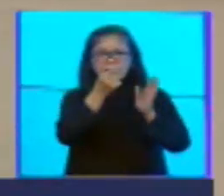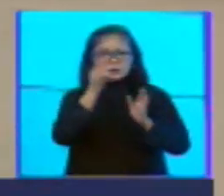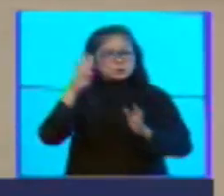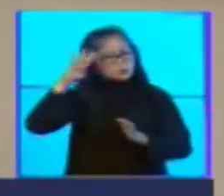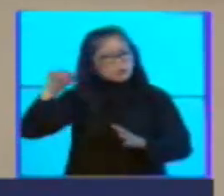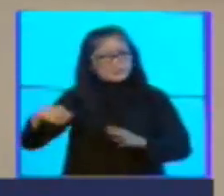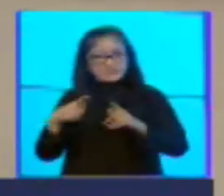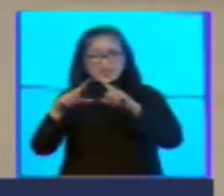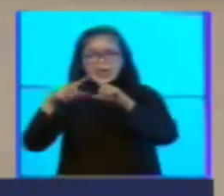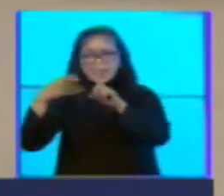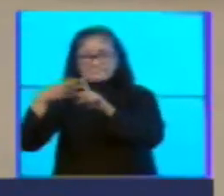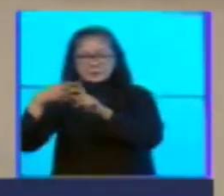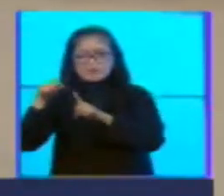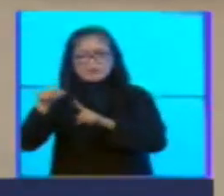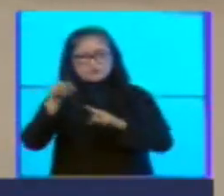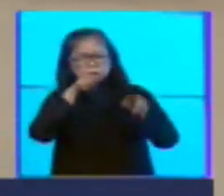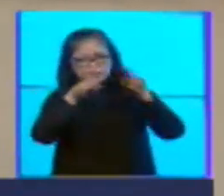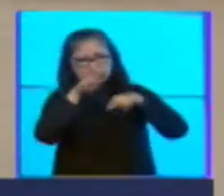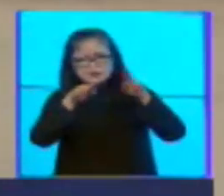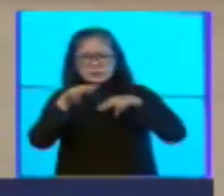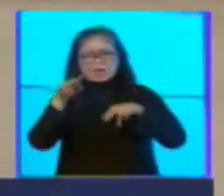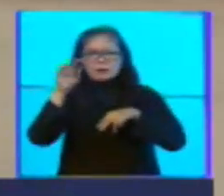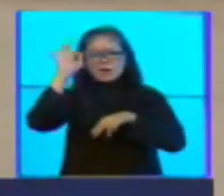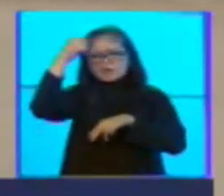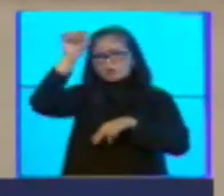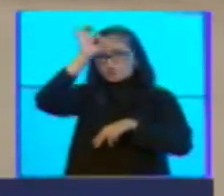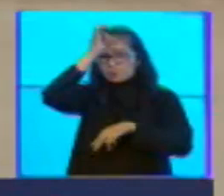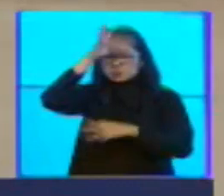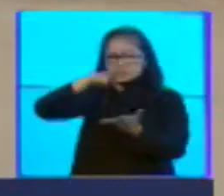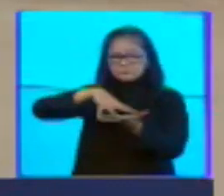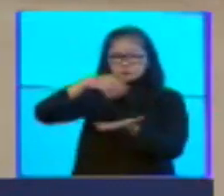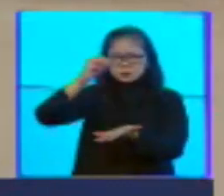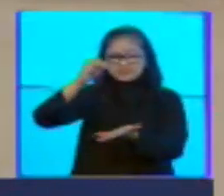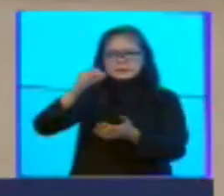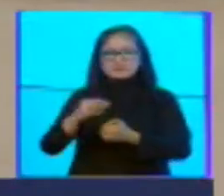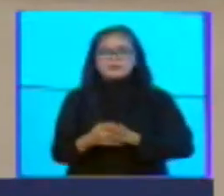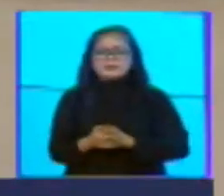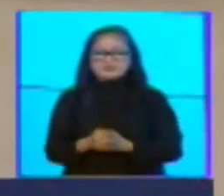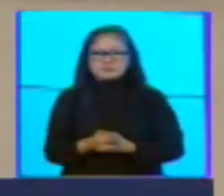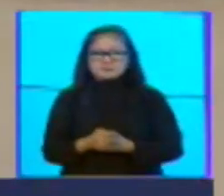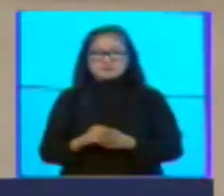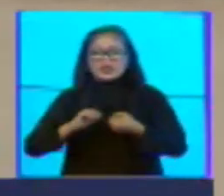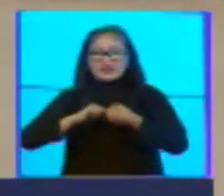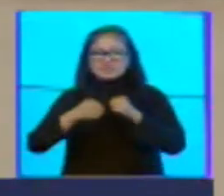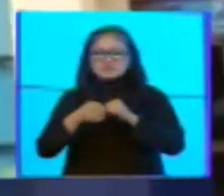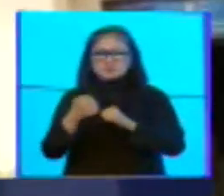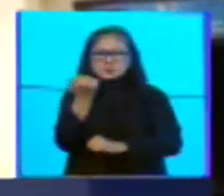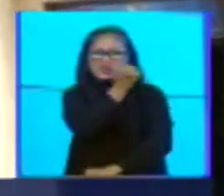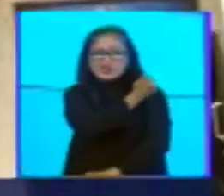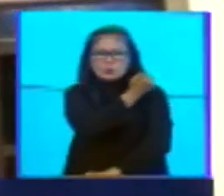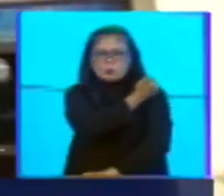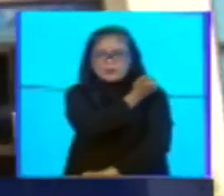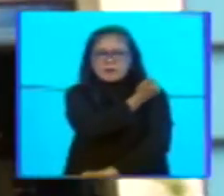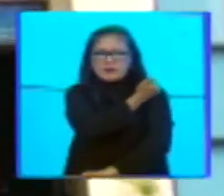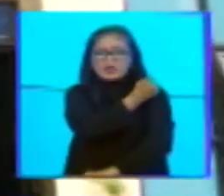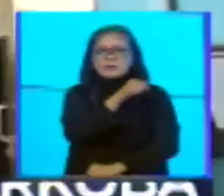dikabarkan tengah menjalankan pemeriksaan di Polres Metro Jakarta Pusat, di mana akibat kasus dugaan penyalahgunaan narkoba, beredar